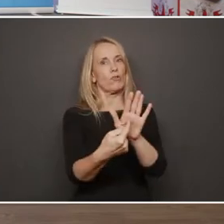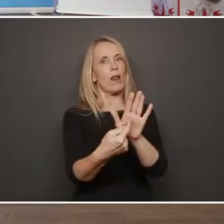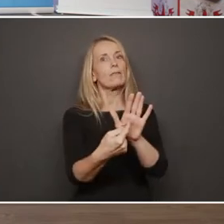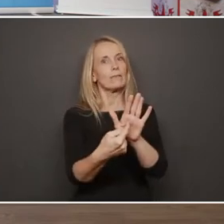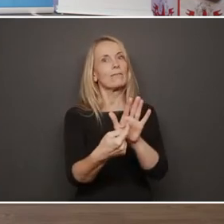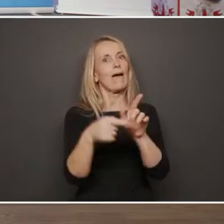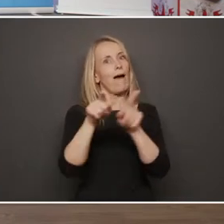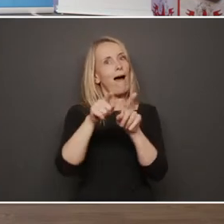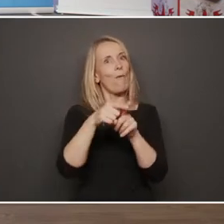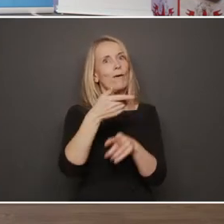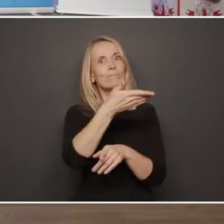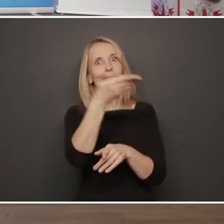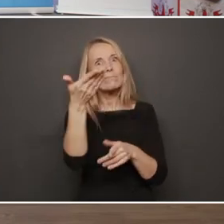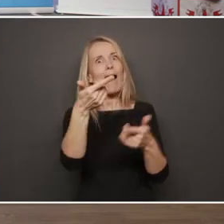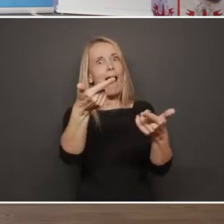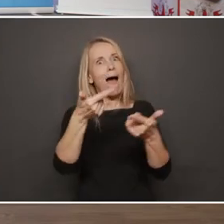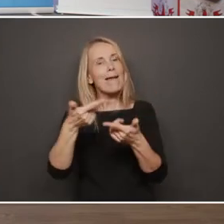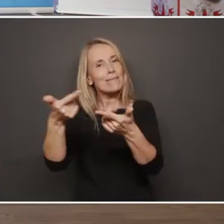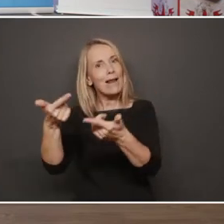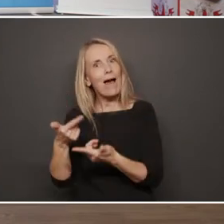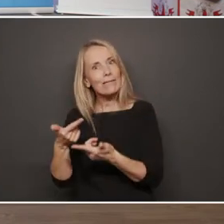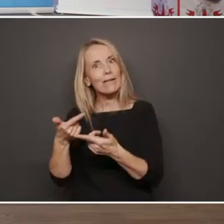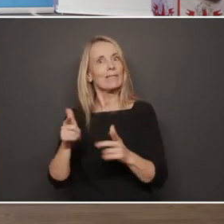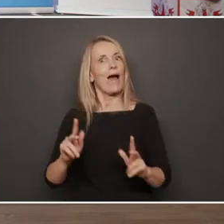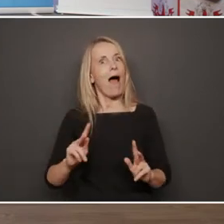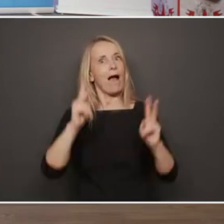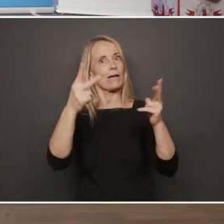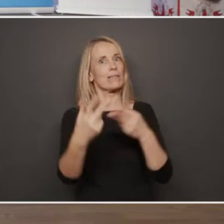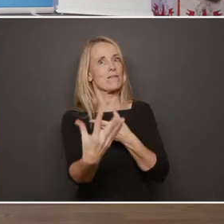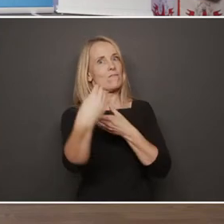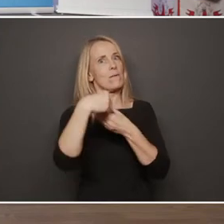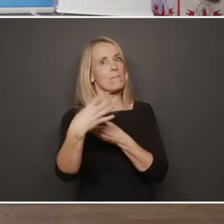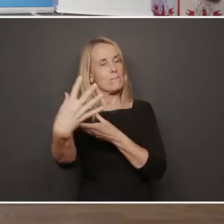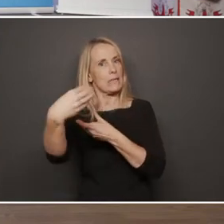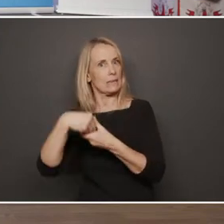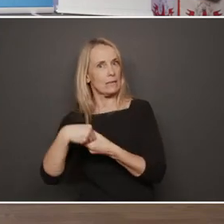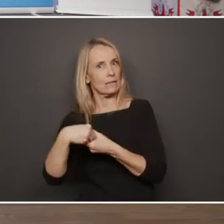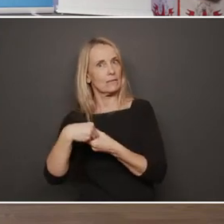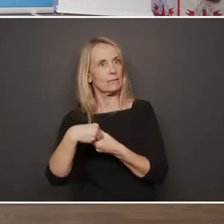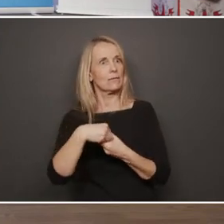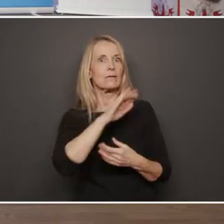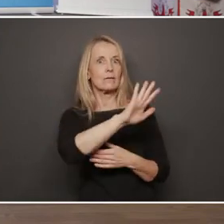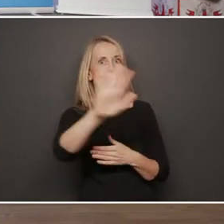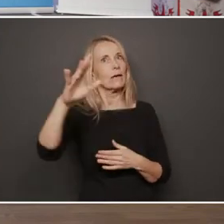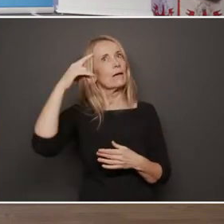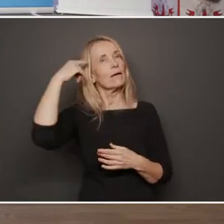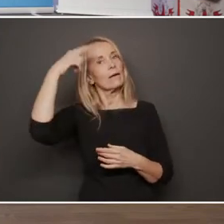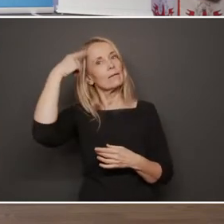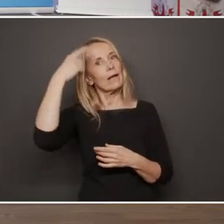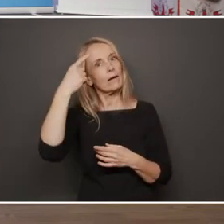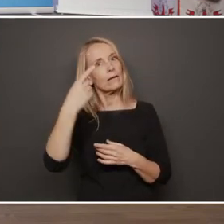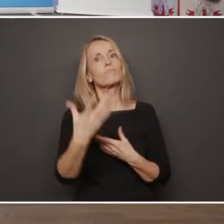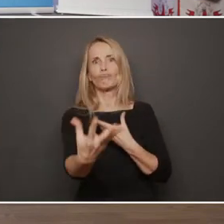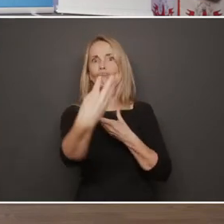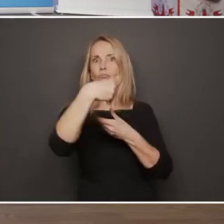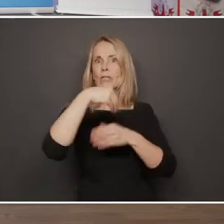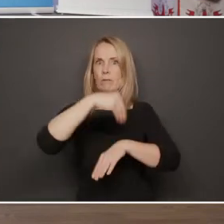auch einladen, sich aktiv zu beteiligen, indem Sie Ihre Gedanken mit uns